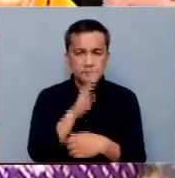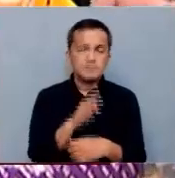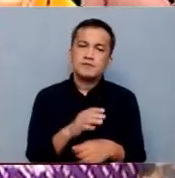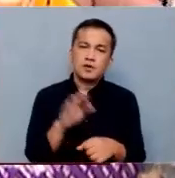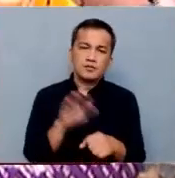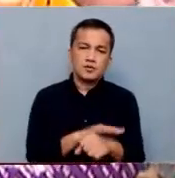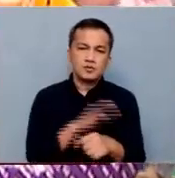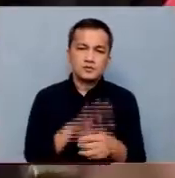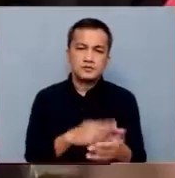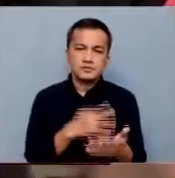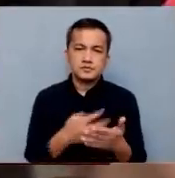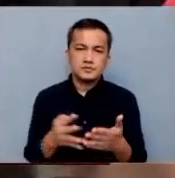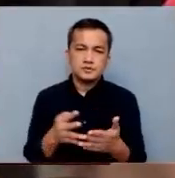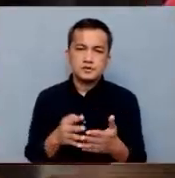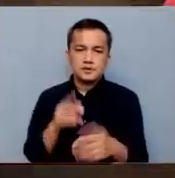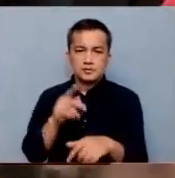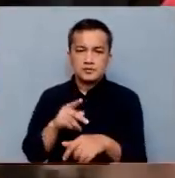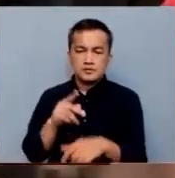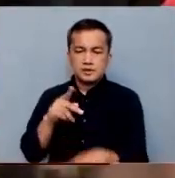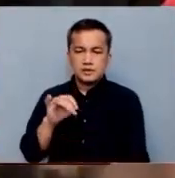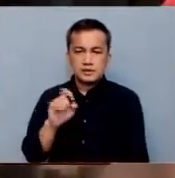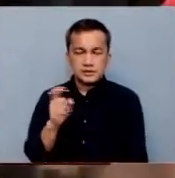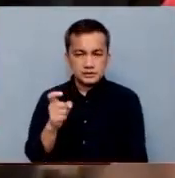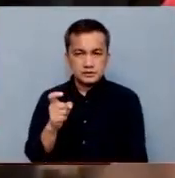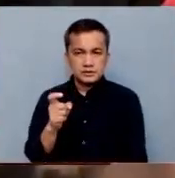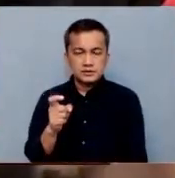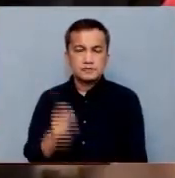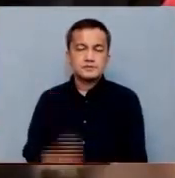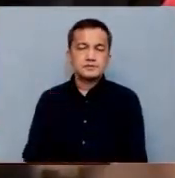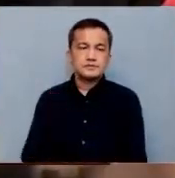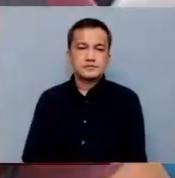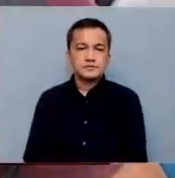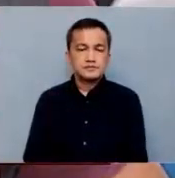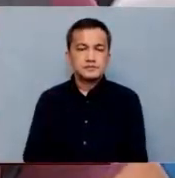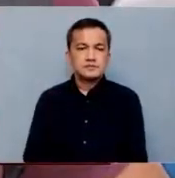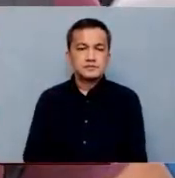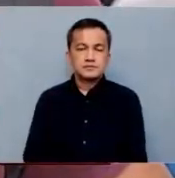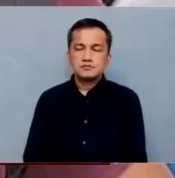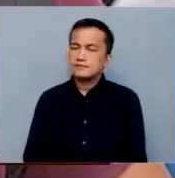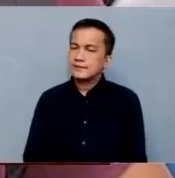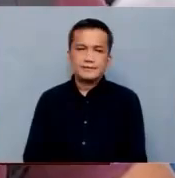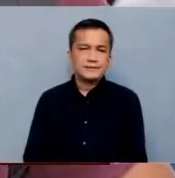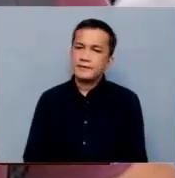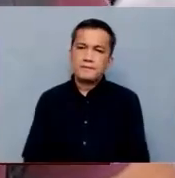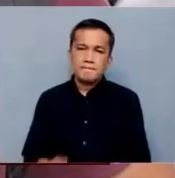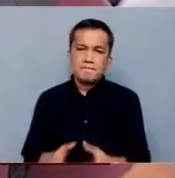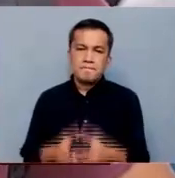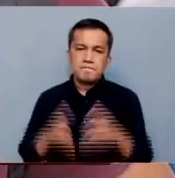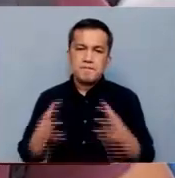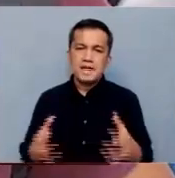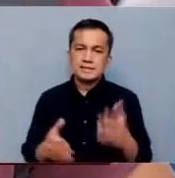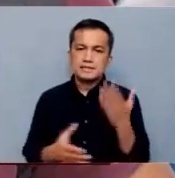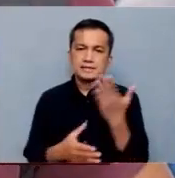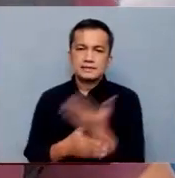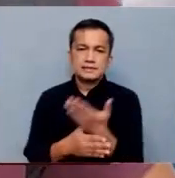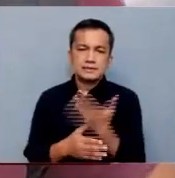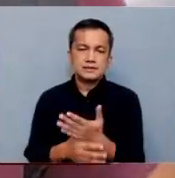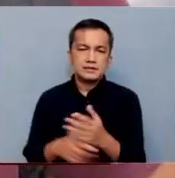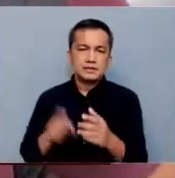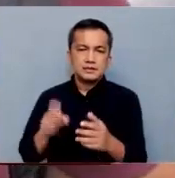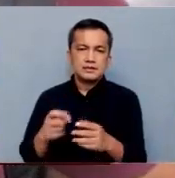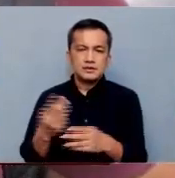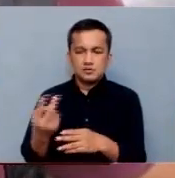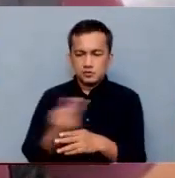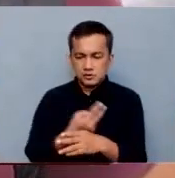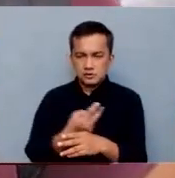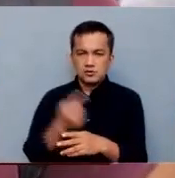ilang biyahe sa Paranaque Integrated Terminal Exchange. Sobrang hassle and kailangan 2 weeks before or 1 week before